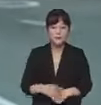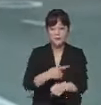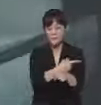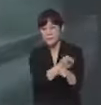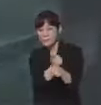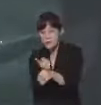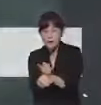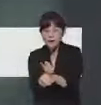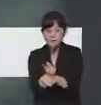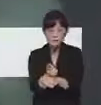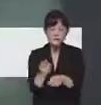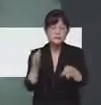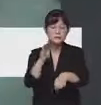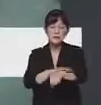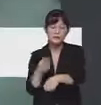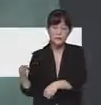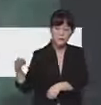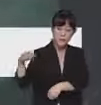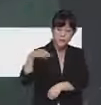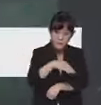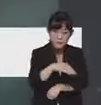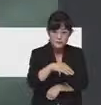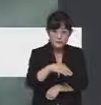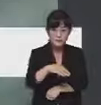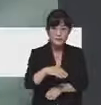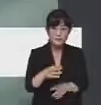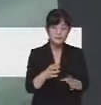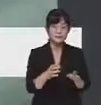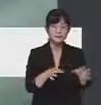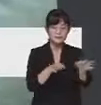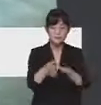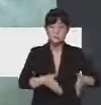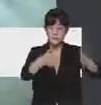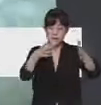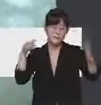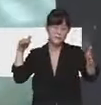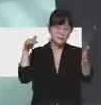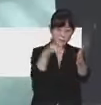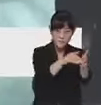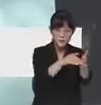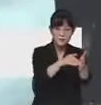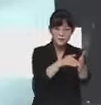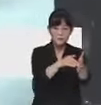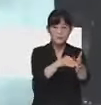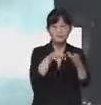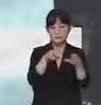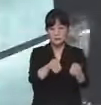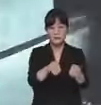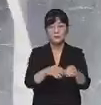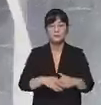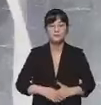속도로 좌회전을 한 도주 차량은 결국 속도를 이기지 못하고 상가 건물로 돌진한 뒤에서야 멈춰섭니다.